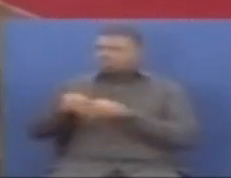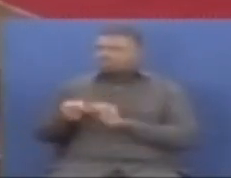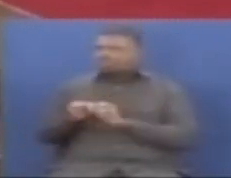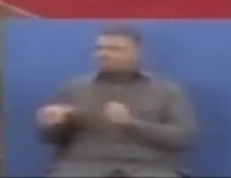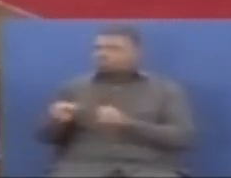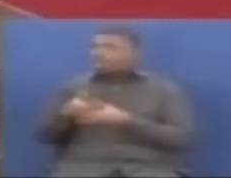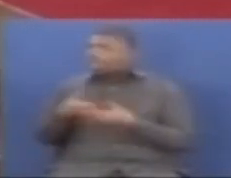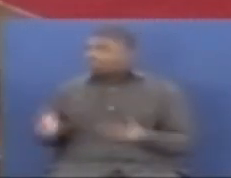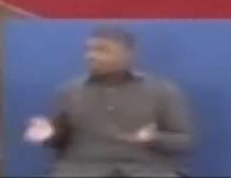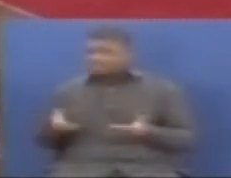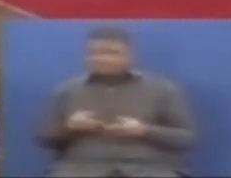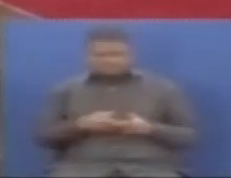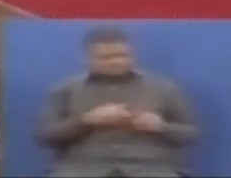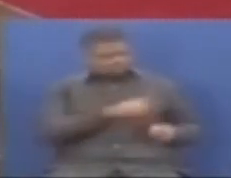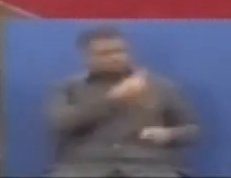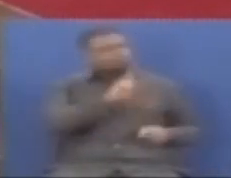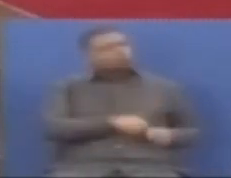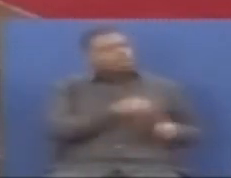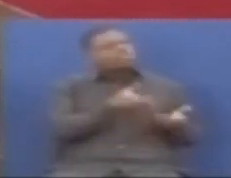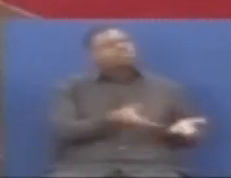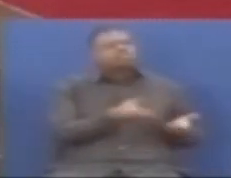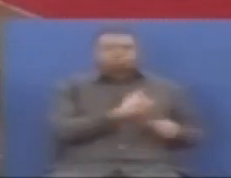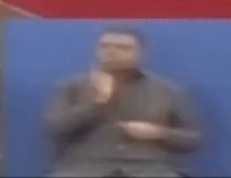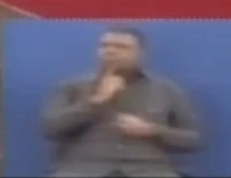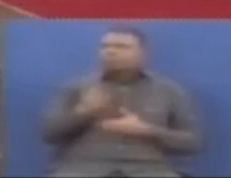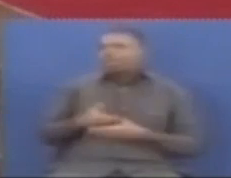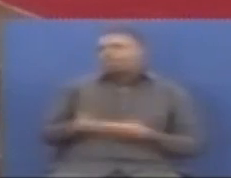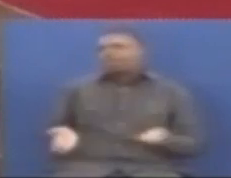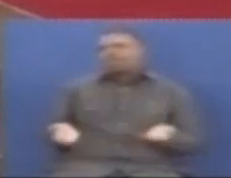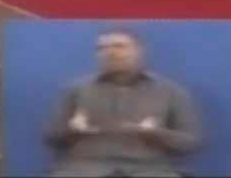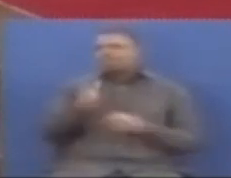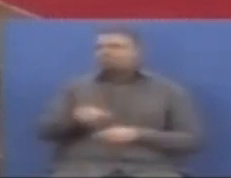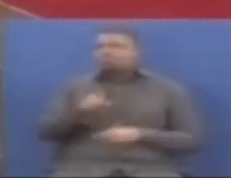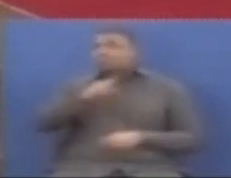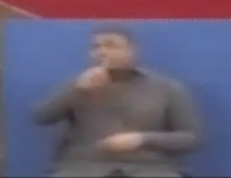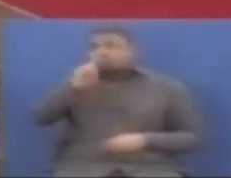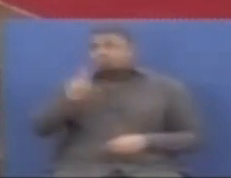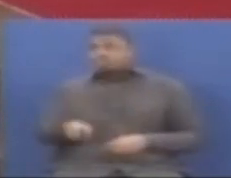Mheshimiwa John Wegesa Heche, swali la nyongeza.